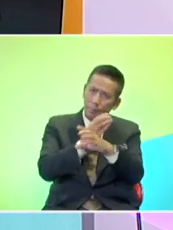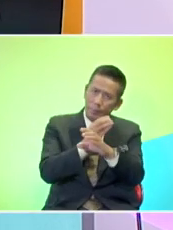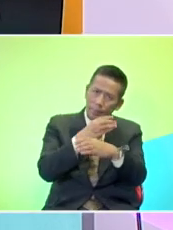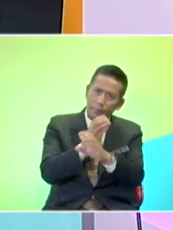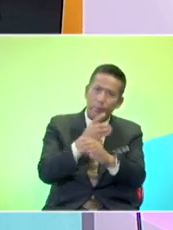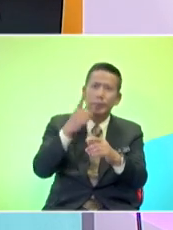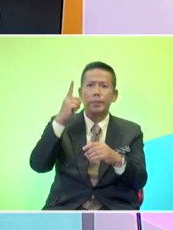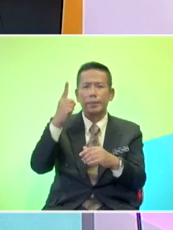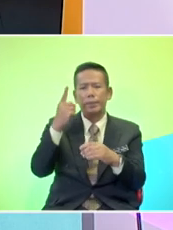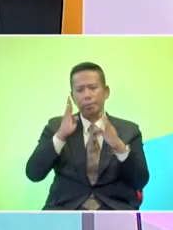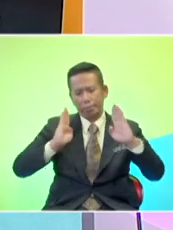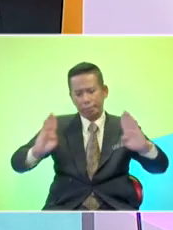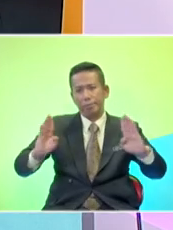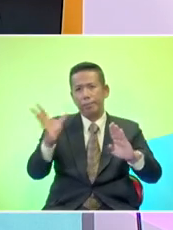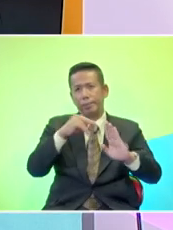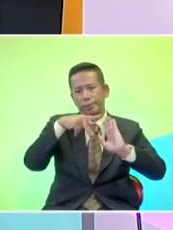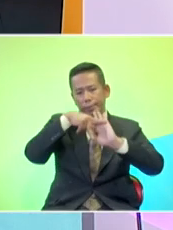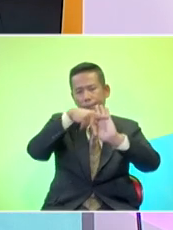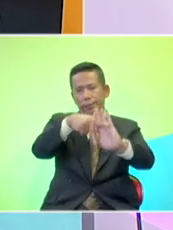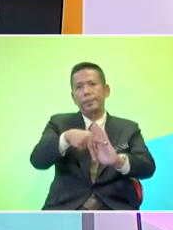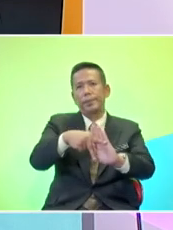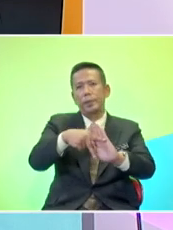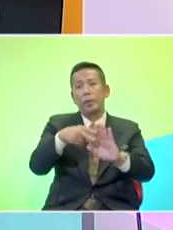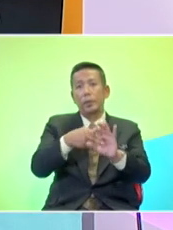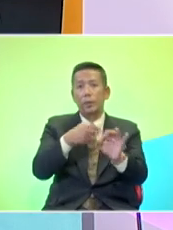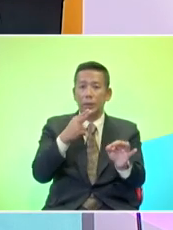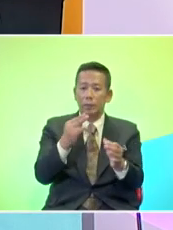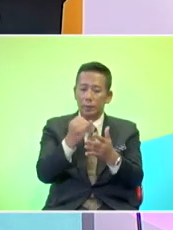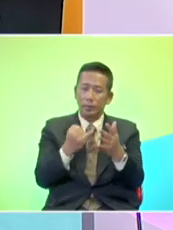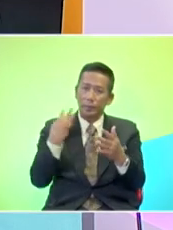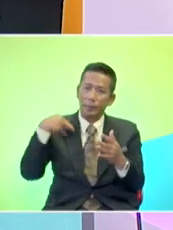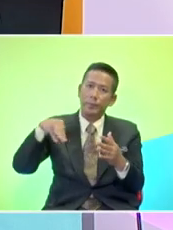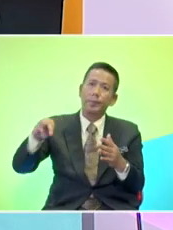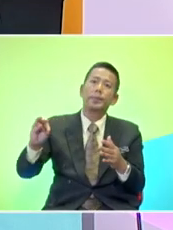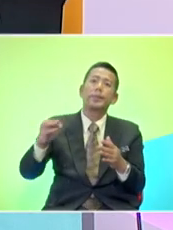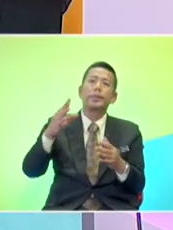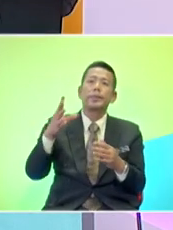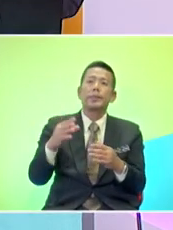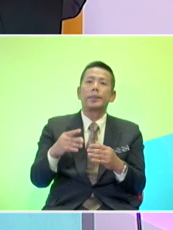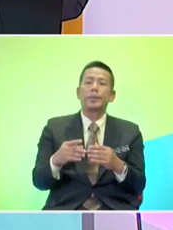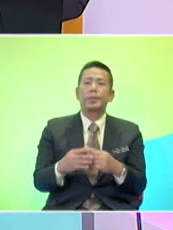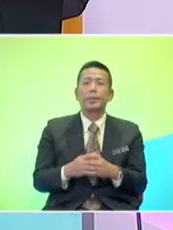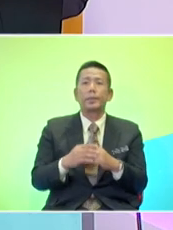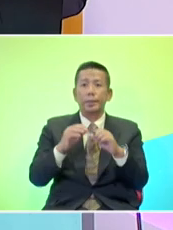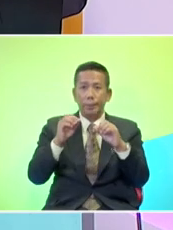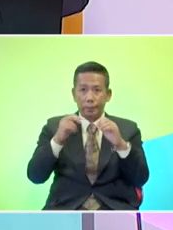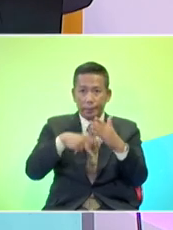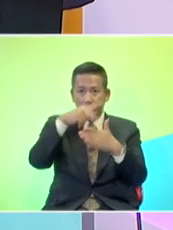keberanian pamitkan karya mereka tuh produk itu oke yang mana pura-pura Ini sebenarnya boleh